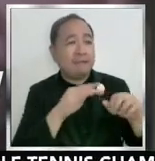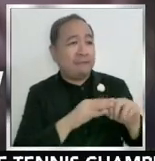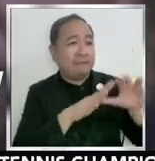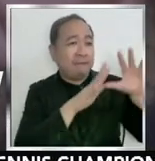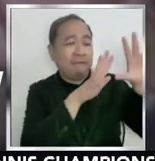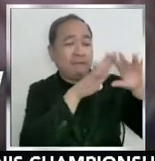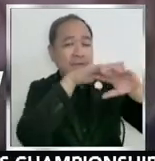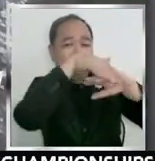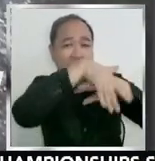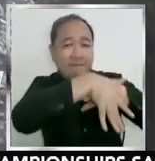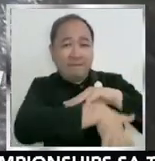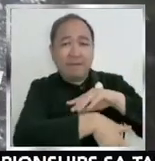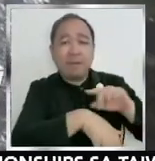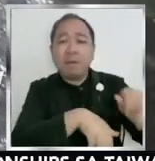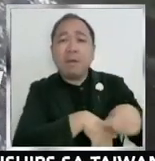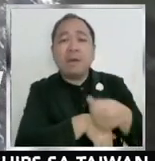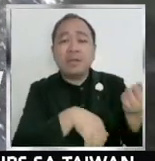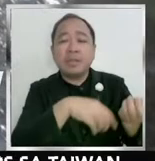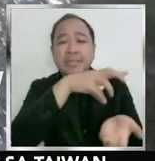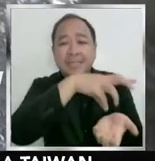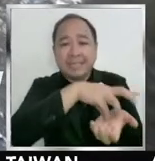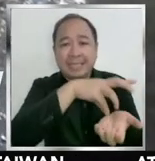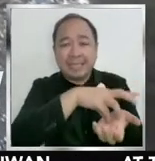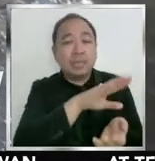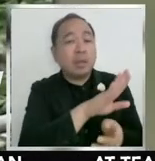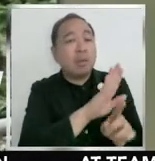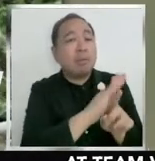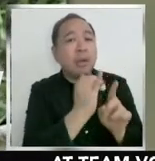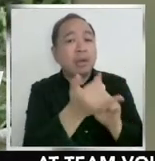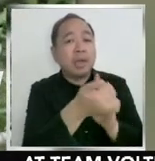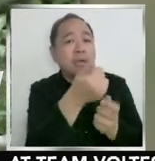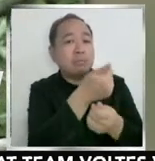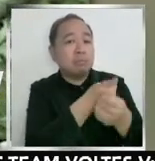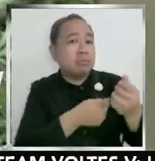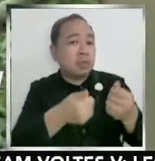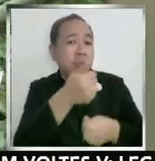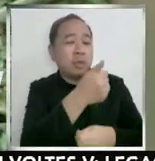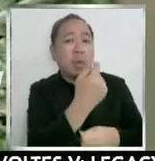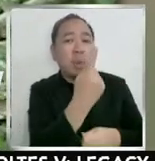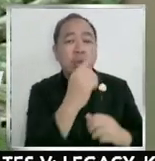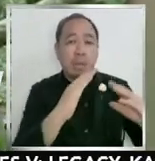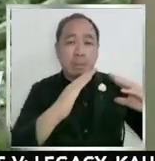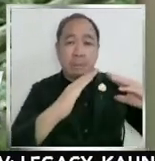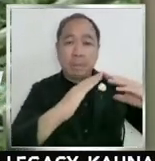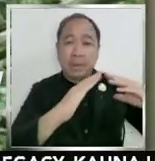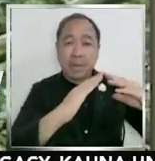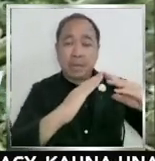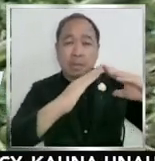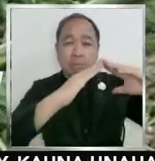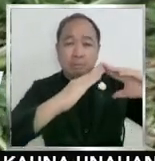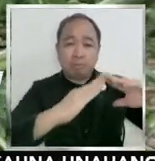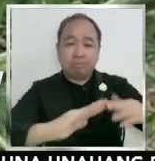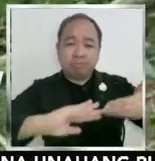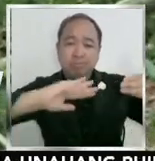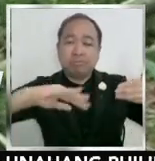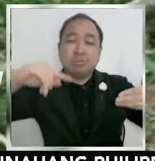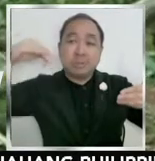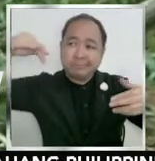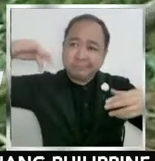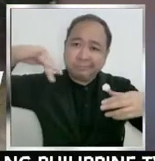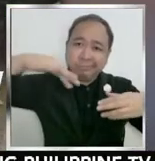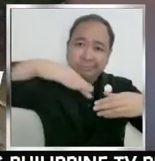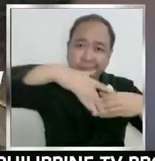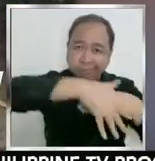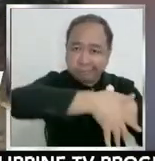sa Pangdako. Ayon kay Kapitan Jovito Ladrazo, isang bahay sa sityo Lupa Taguon ang apektado sa pagguho ng lupa. Agad